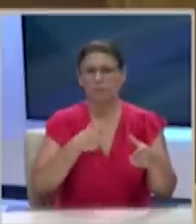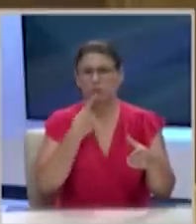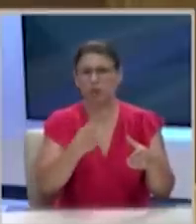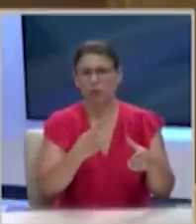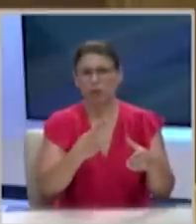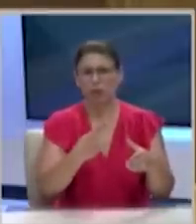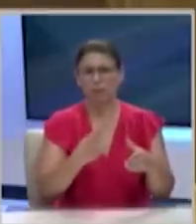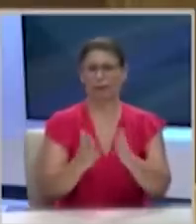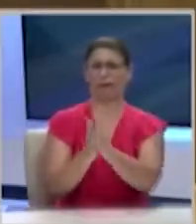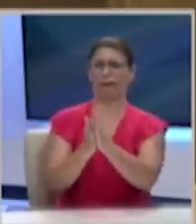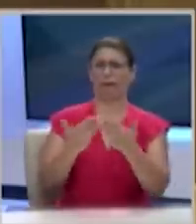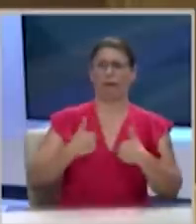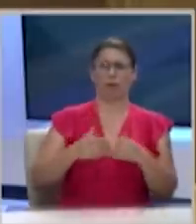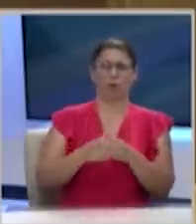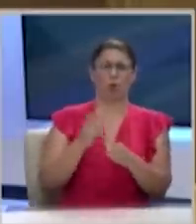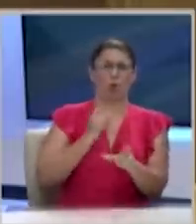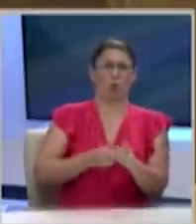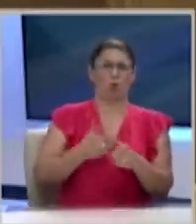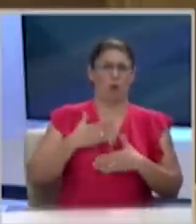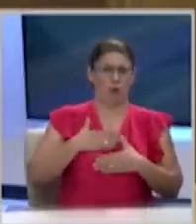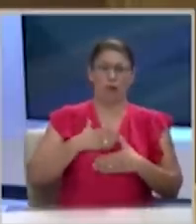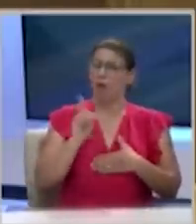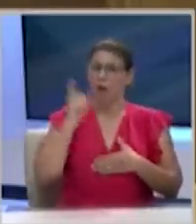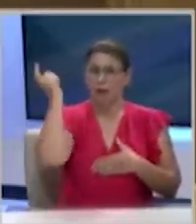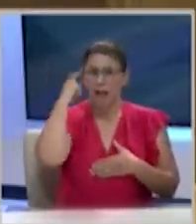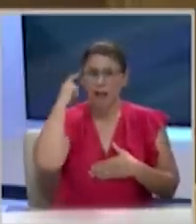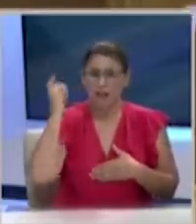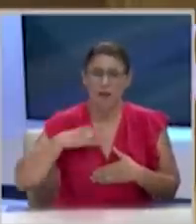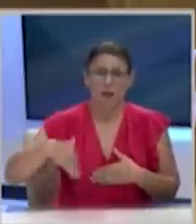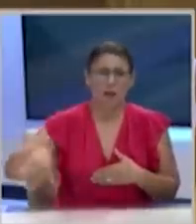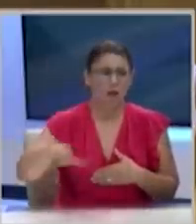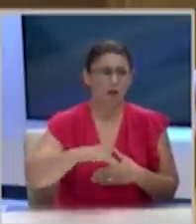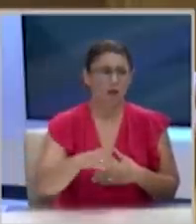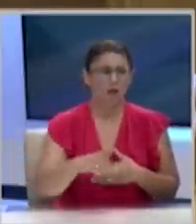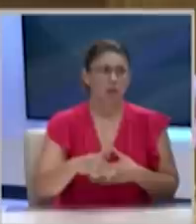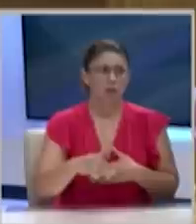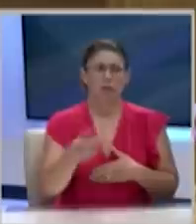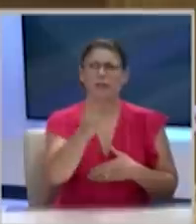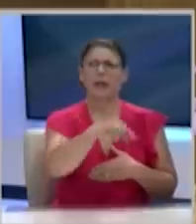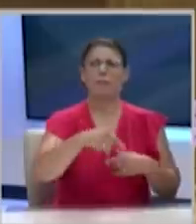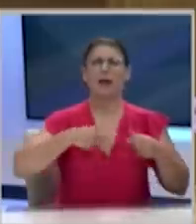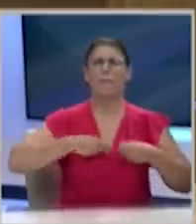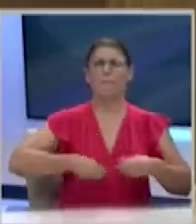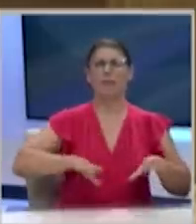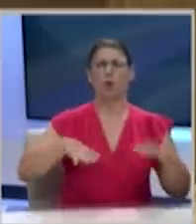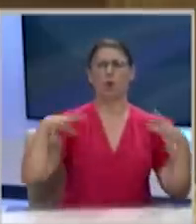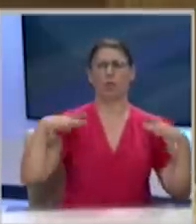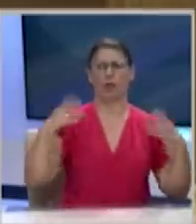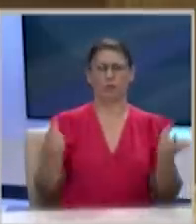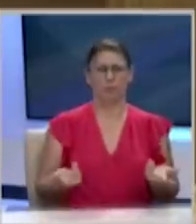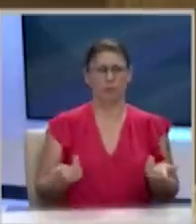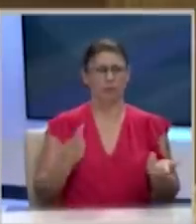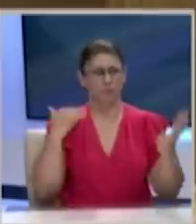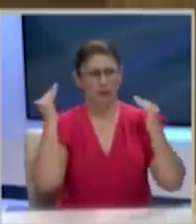για να διαφημίσουμε το κόμμα μας. Για να καταλάβει ο λαός, οι άλλοι θα ήταν δικοί σας στη Μύκονο ή δεν ξέρω πού αλλού. Δεν υπάρχει